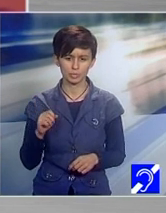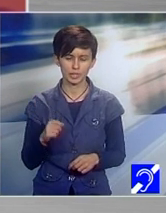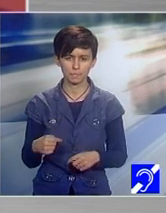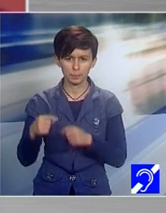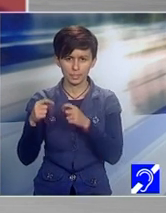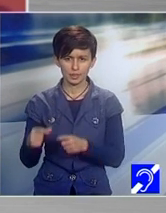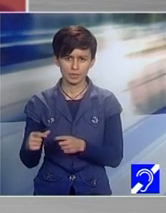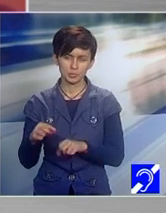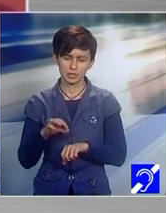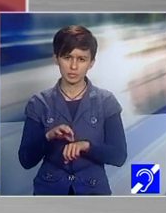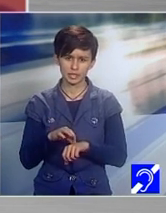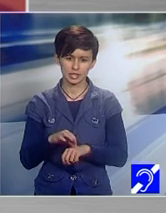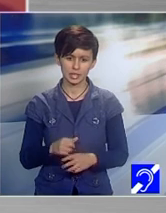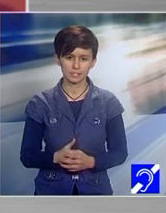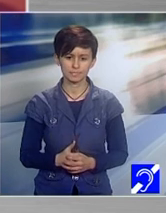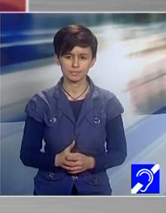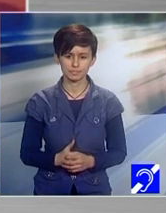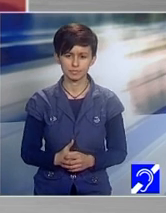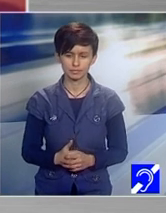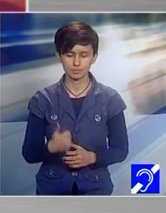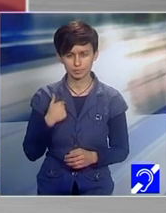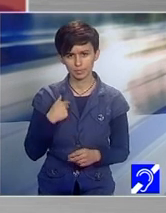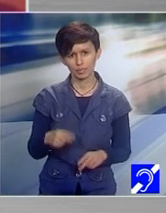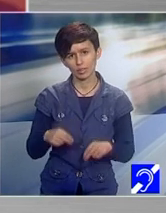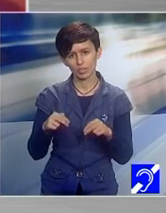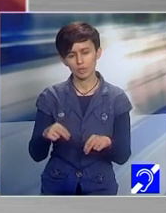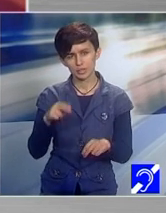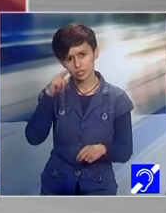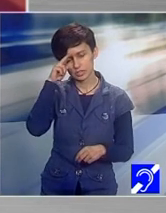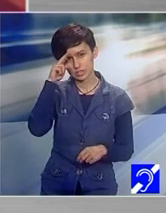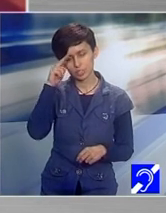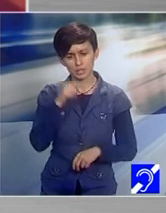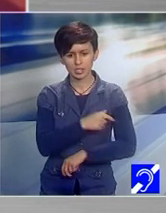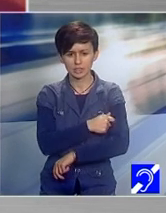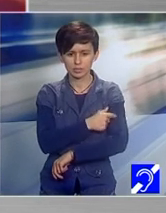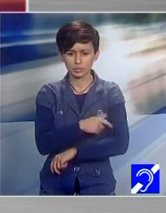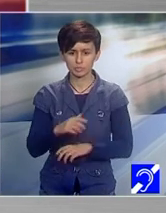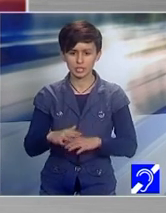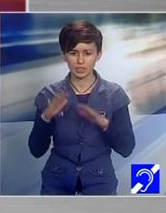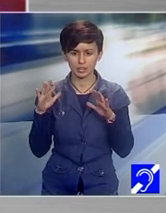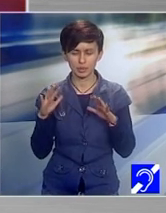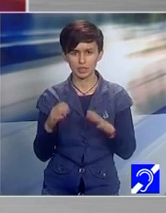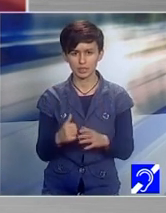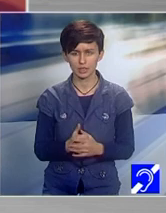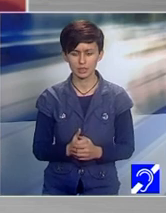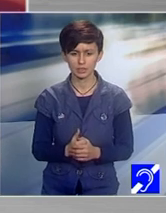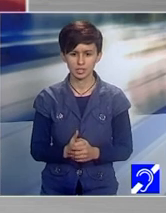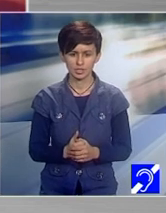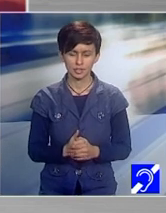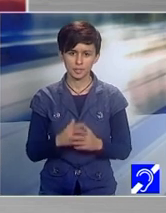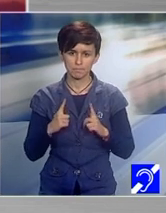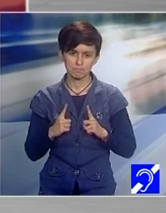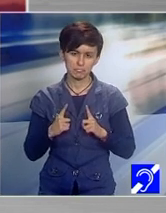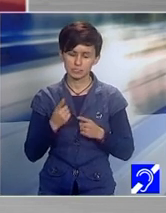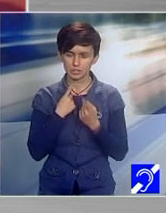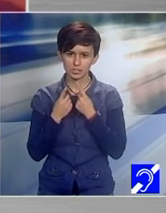domeniul medical. Și la un moment dat, ajungând în Germania, într-o clinică mare, mare, mare de tot, stând și